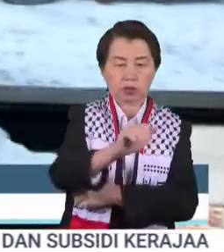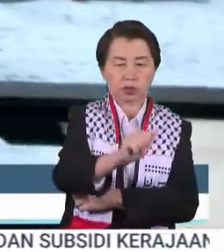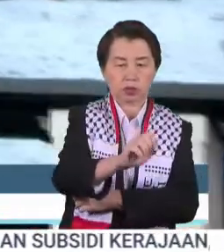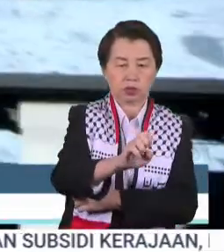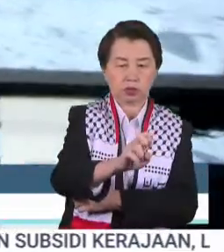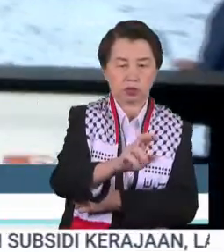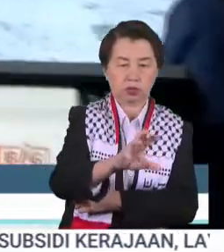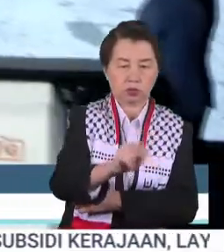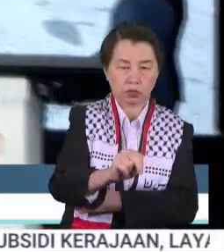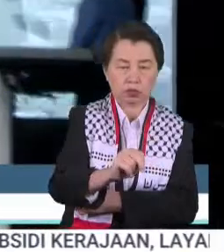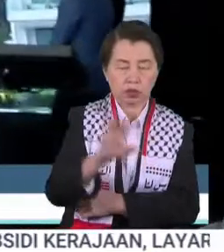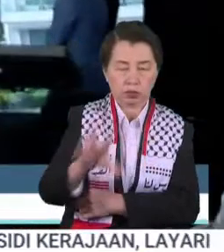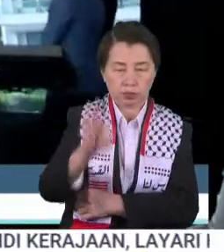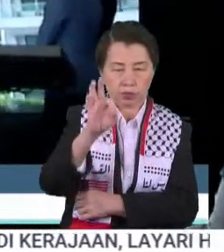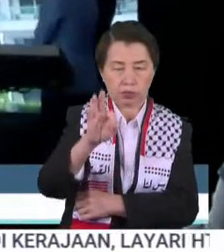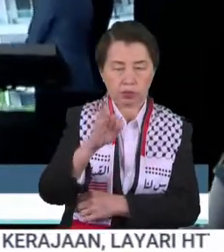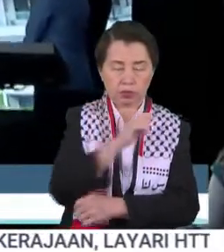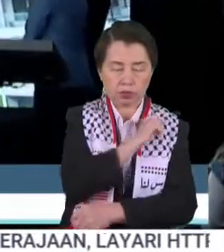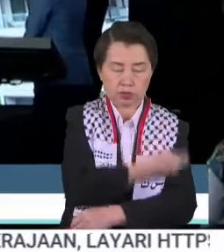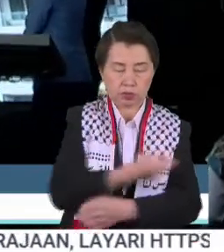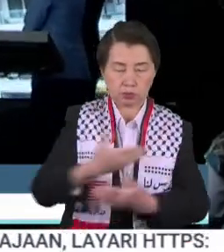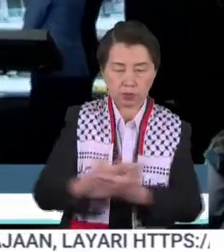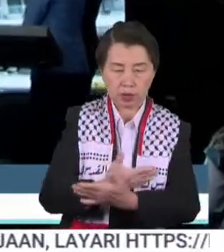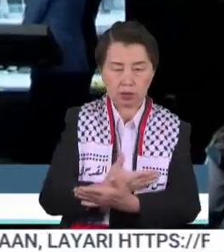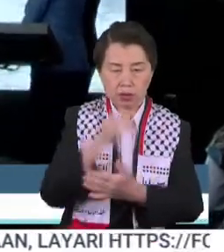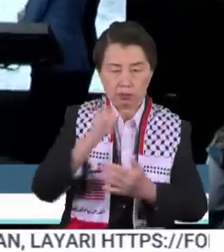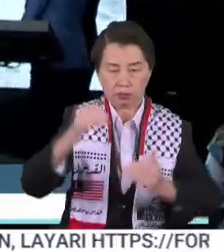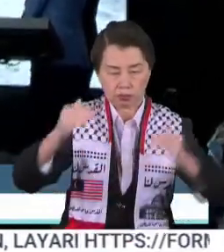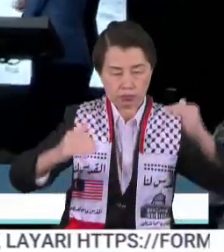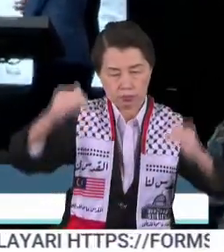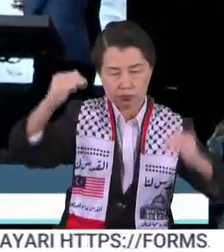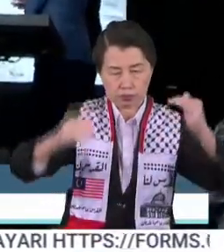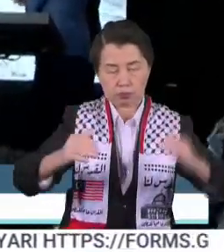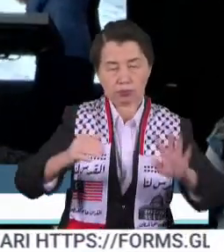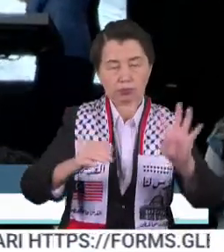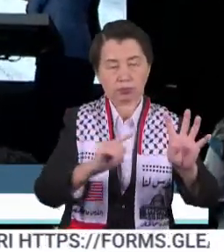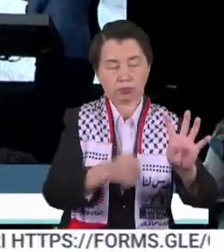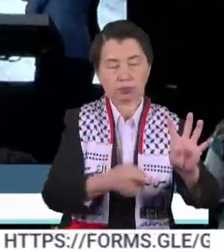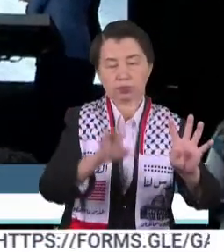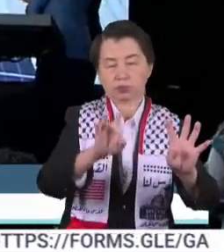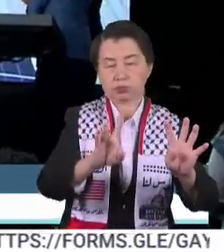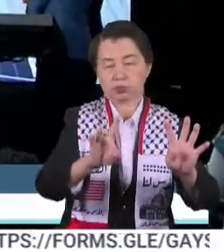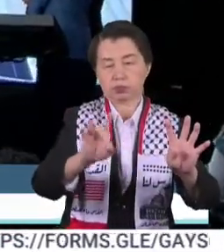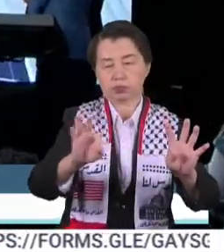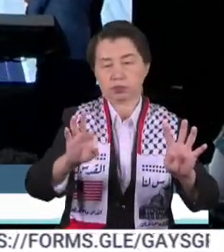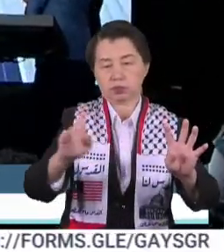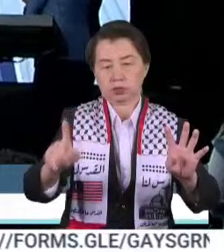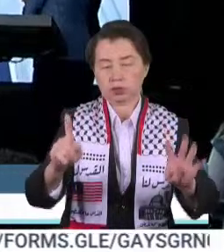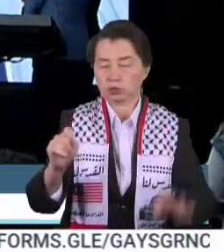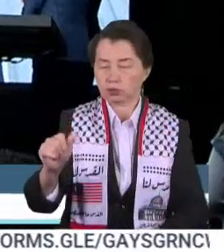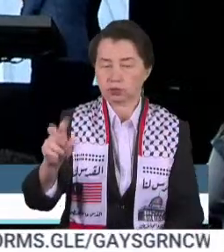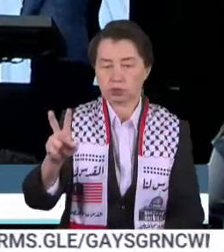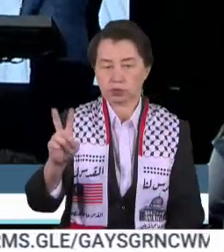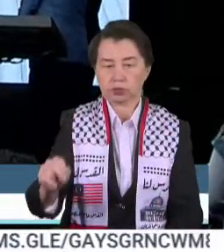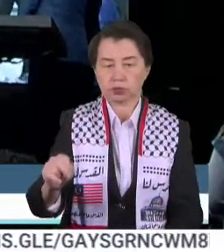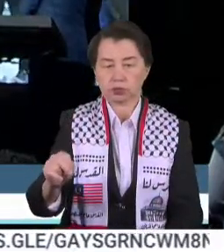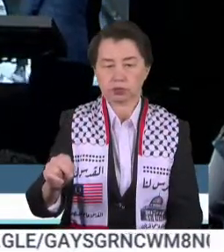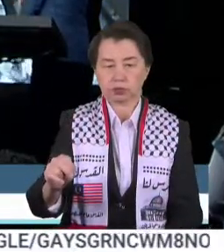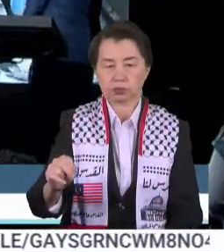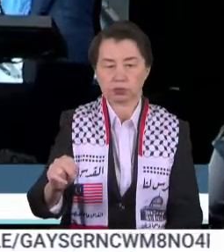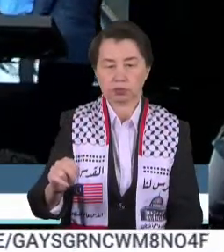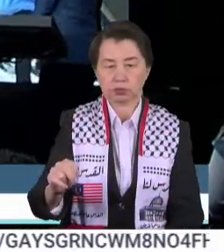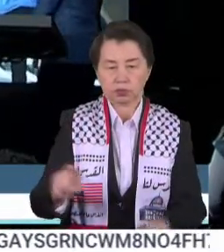negara. Alternatif janaan tenaga baharu itu dijangka mengimbangi lebih 4,891 tan metrik karbon